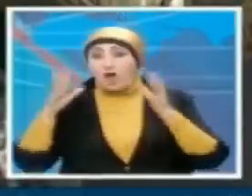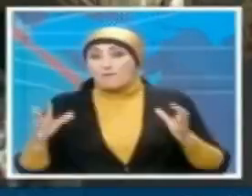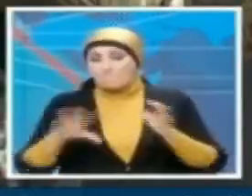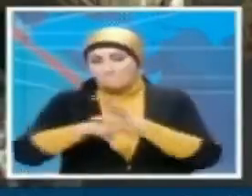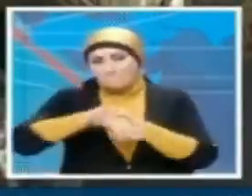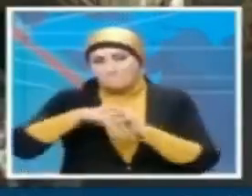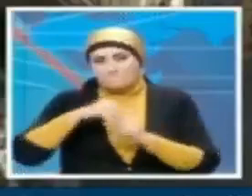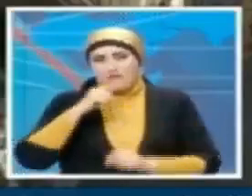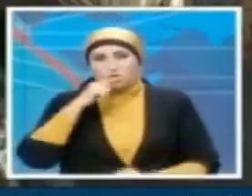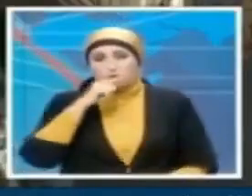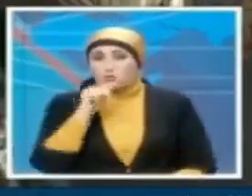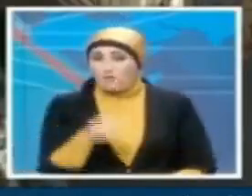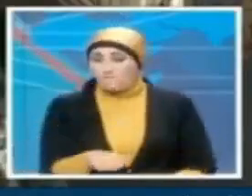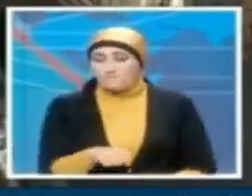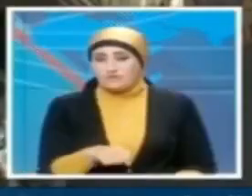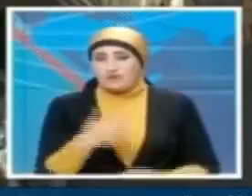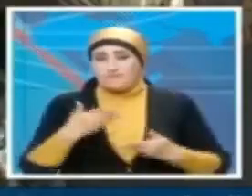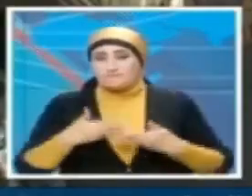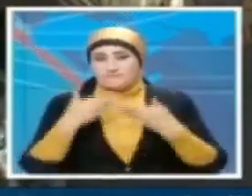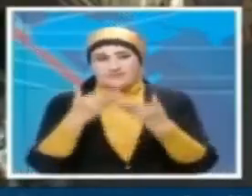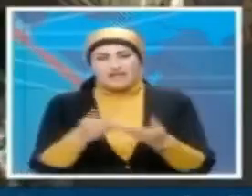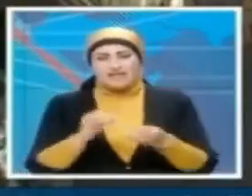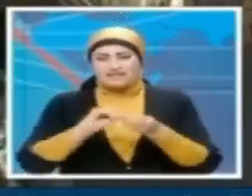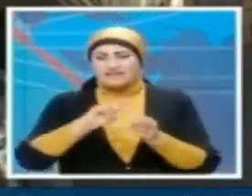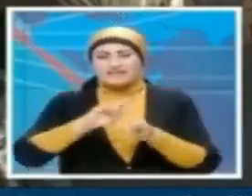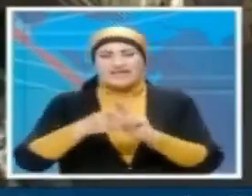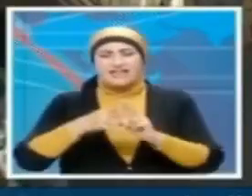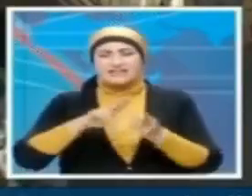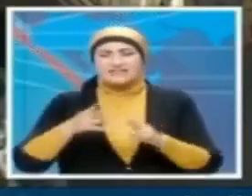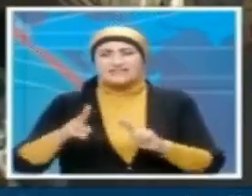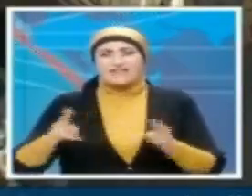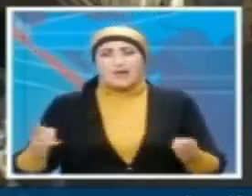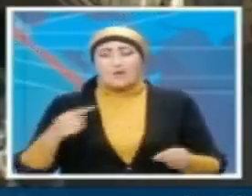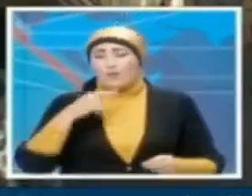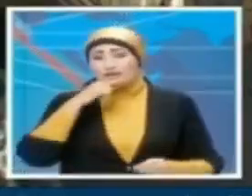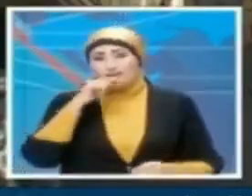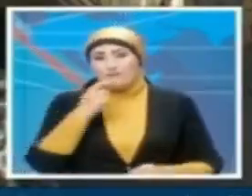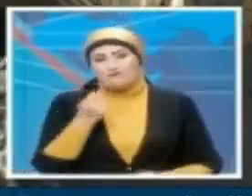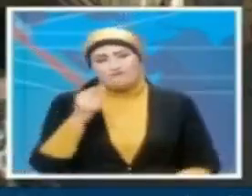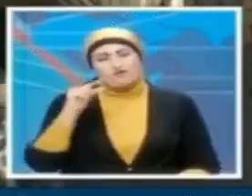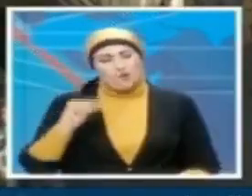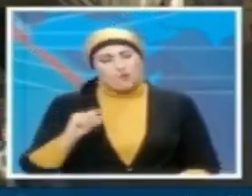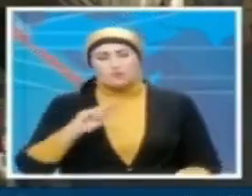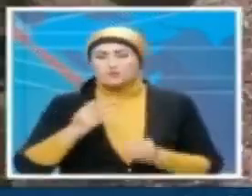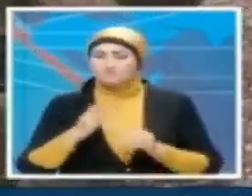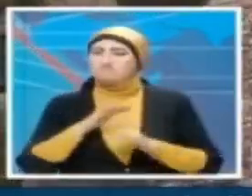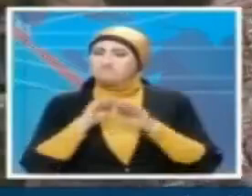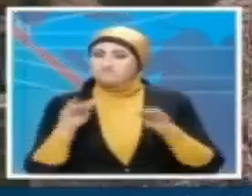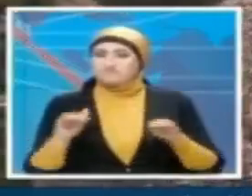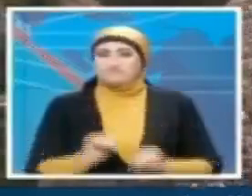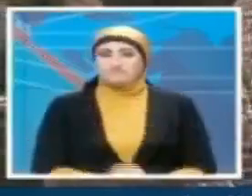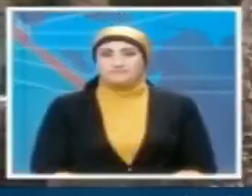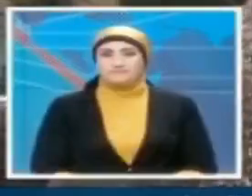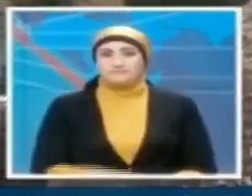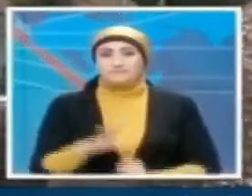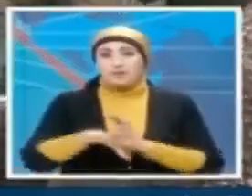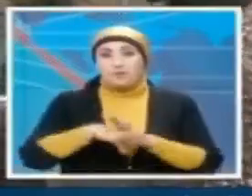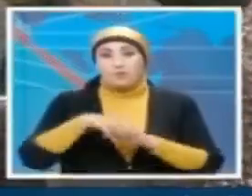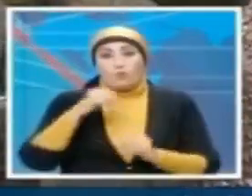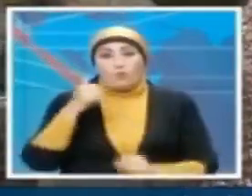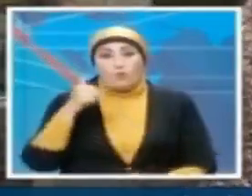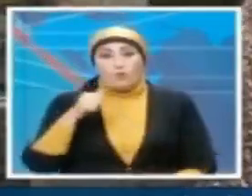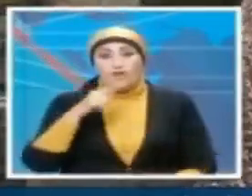للتمور هي بتقدم تنوع شديد جدا جدا من كل انواع التمور باسعار متعدده ومتعددة. احنا عاملين منتج فريد